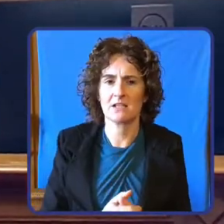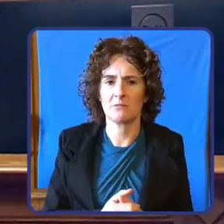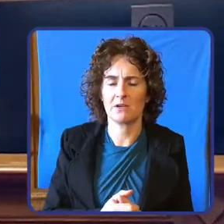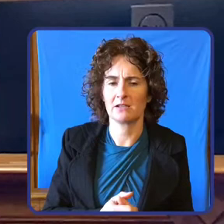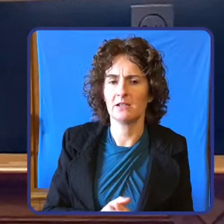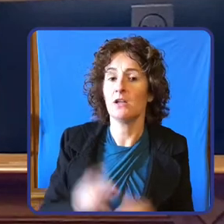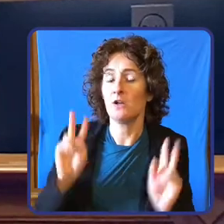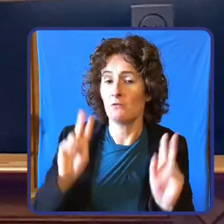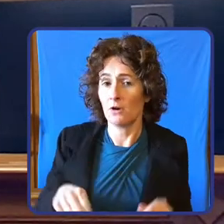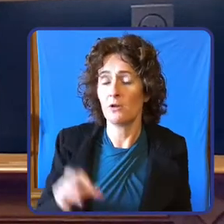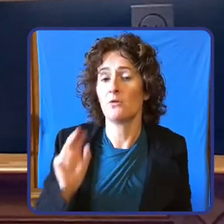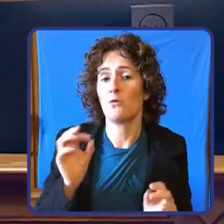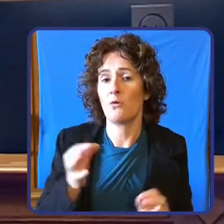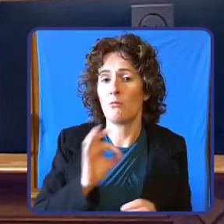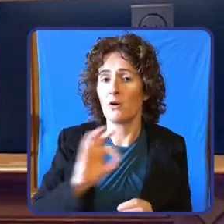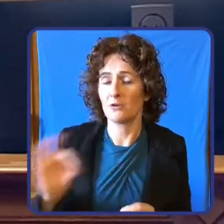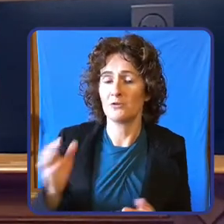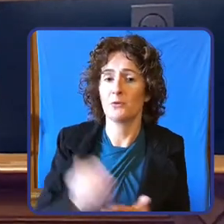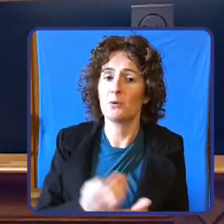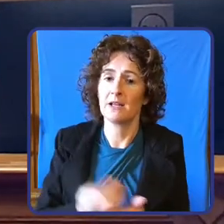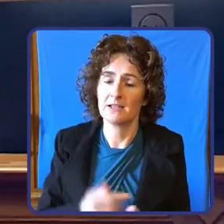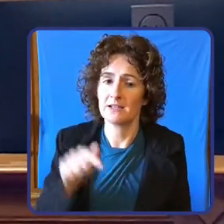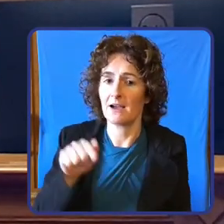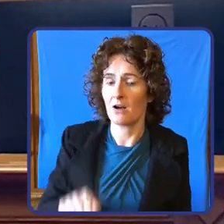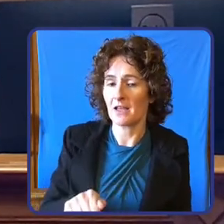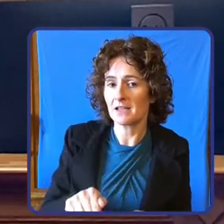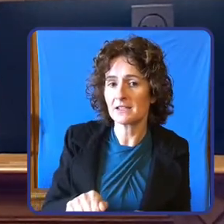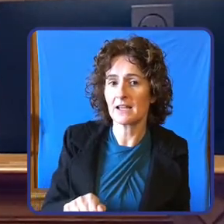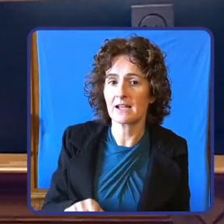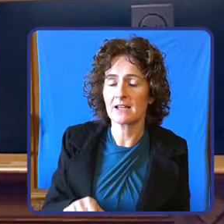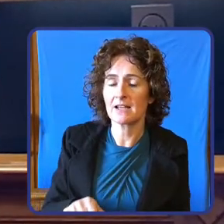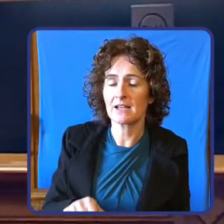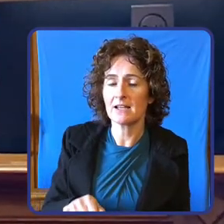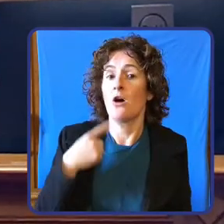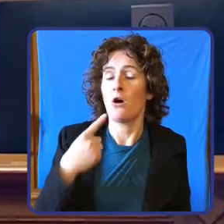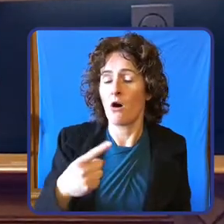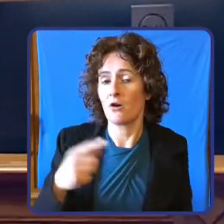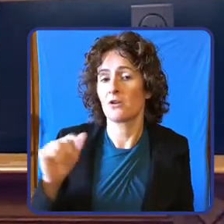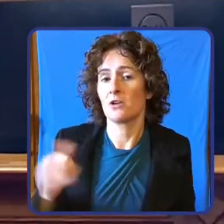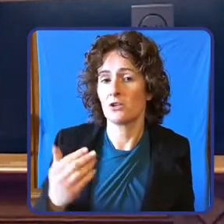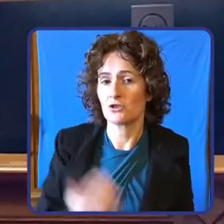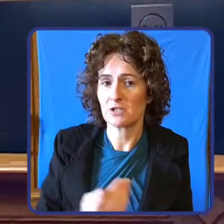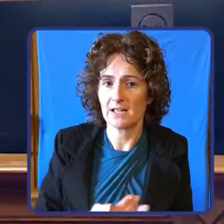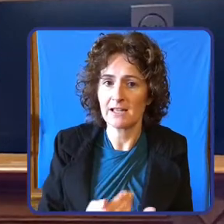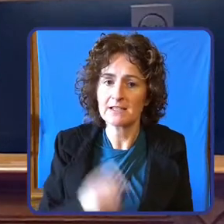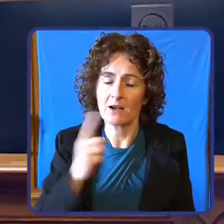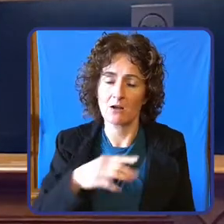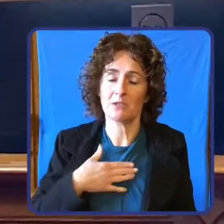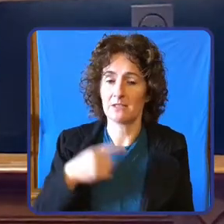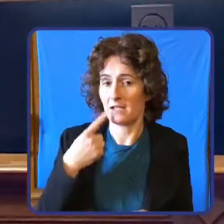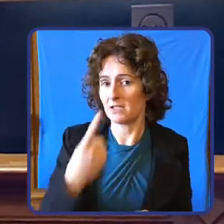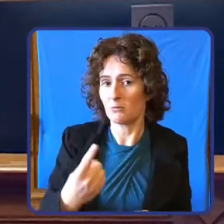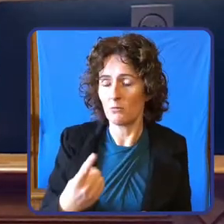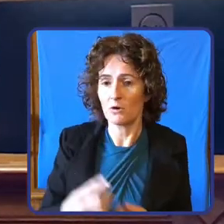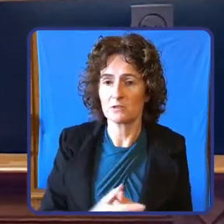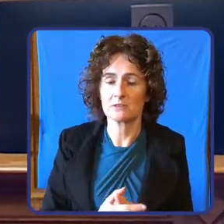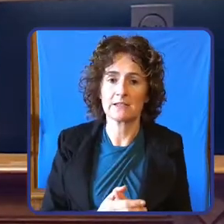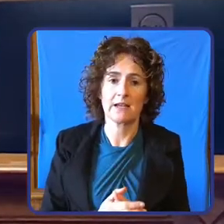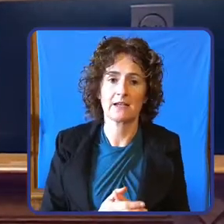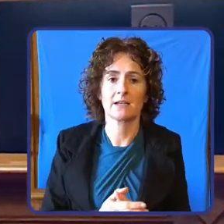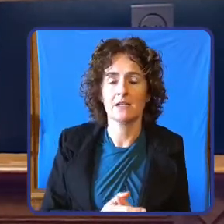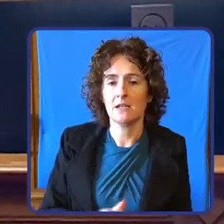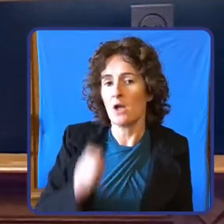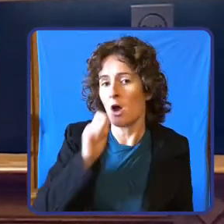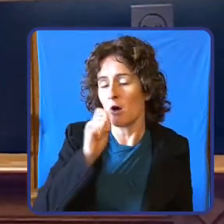fenyegeti. Kárpátaljában a magyarok most bizony rosszul érzik magukat is, nagyon kellemetlenül, amiatt, hogy a magyar kormányt árulónak tartják,